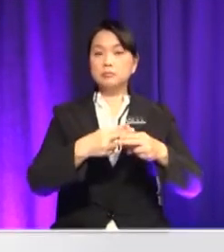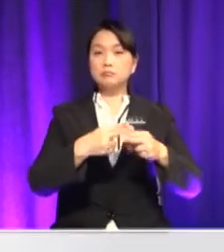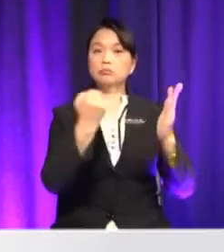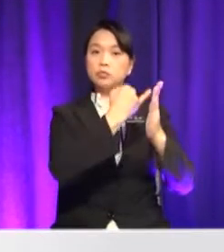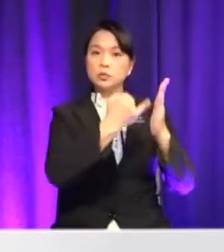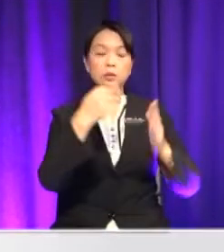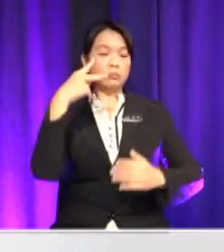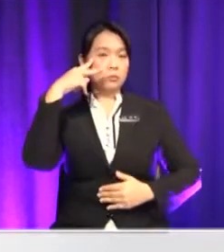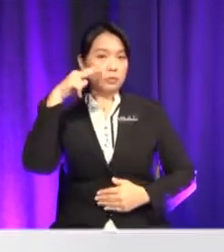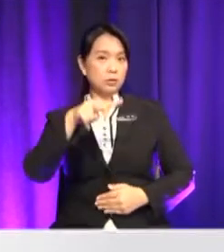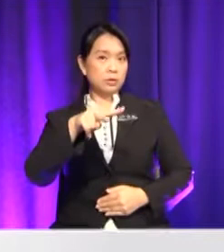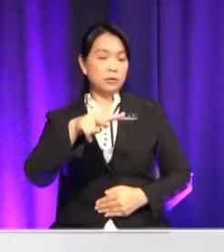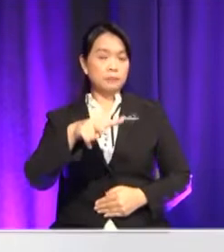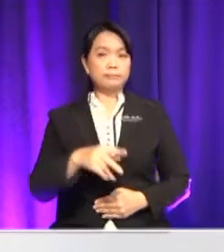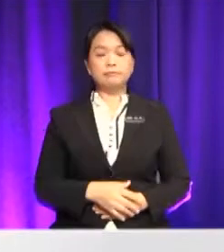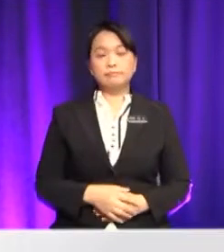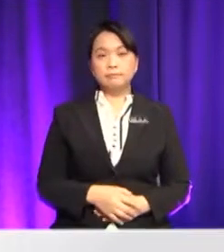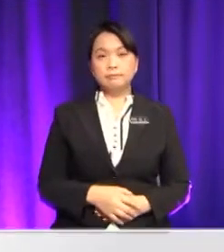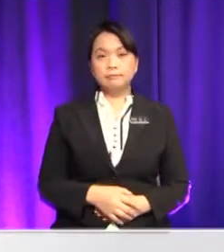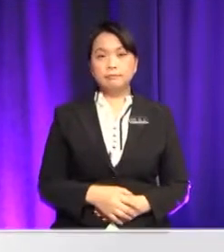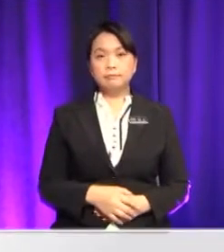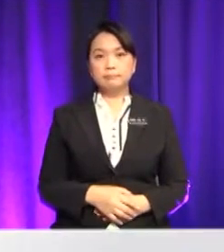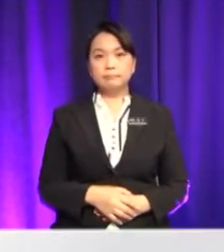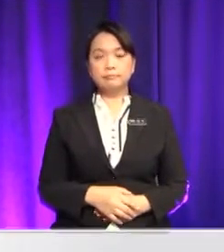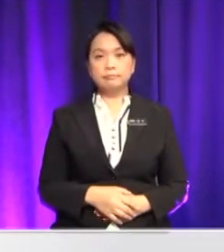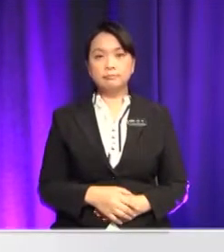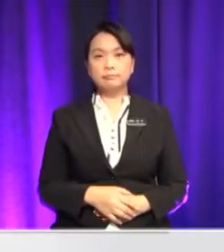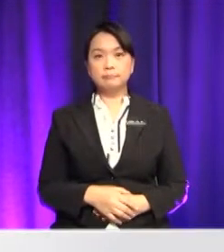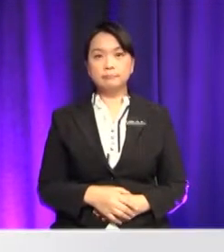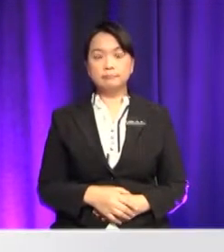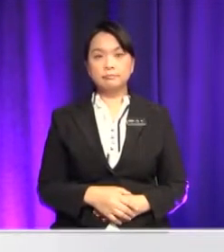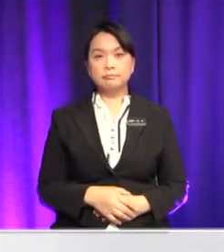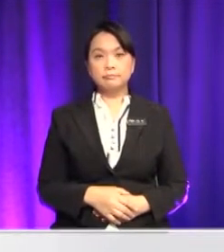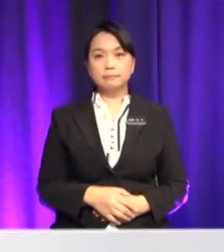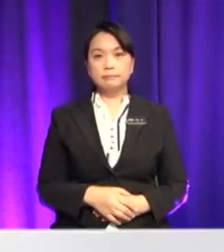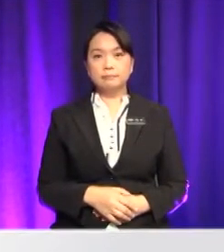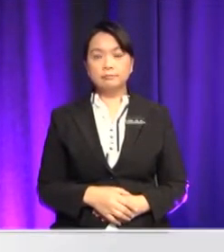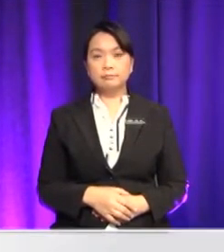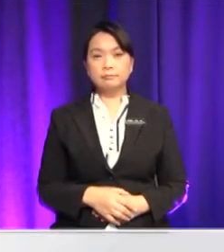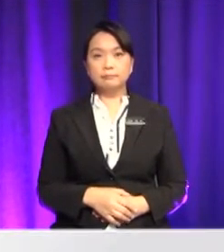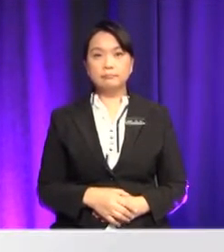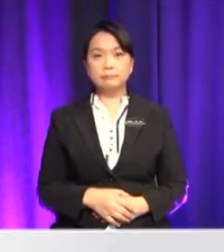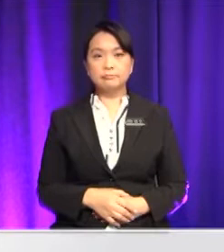pandangan dalam lukisan bangunan ini? Baik, silakan murid-murid dari Silakan, murid-murid. SMK Sulaiman.